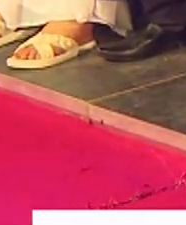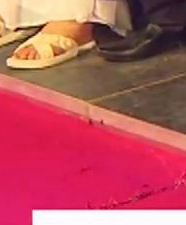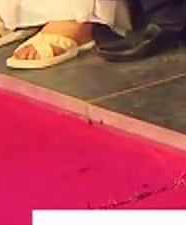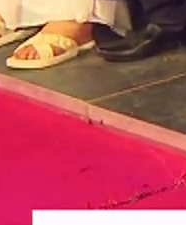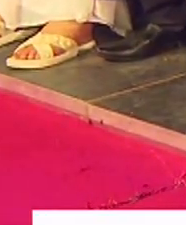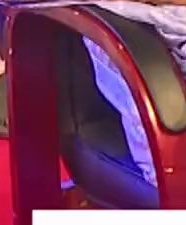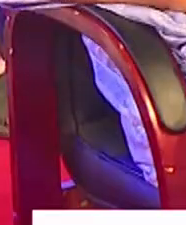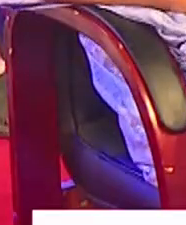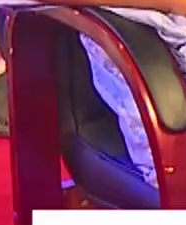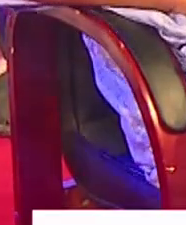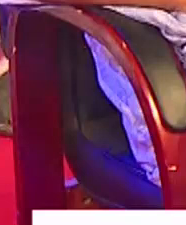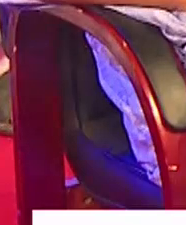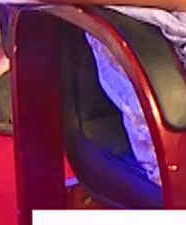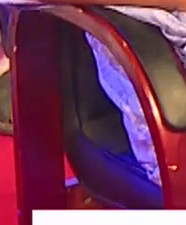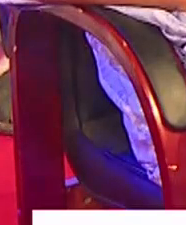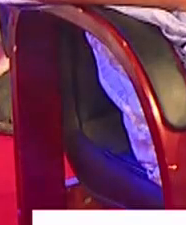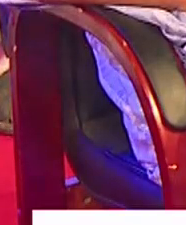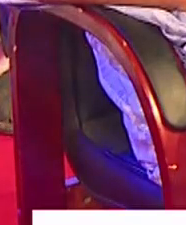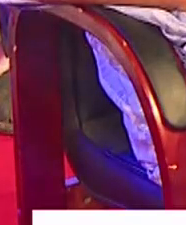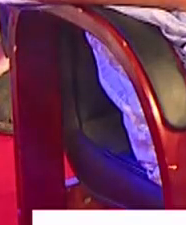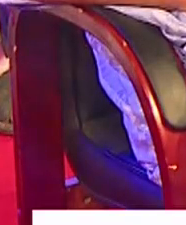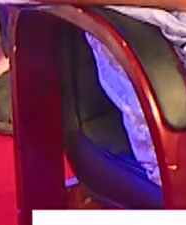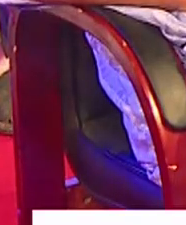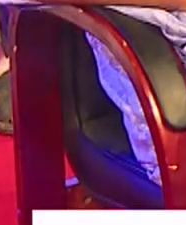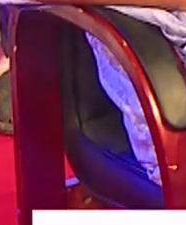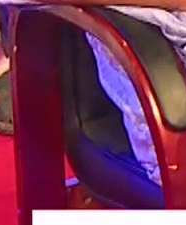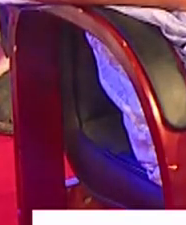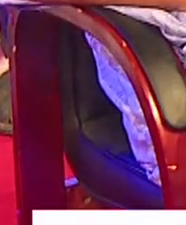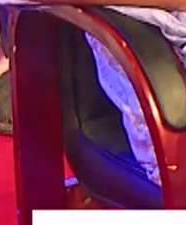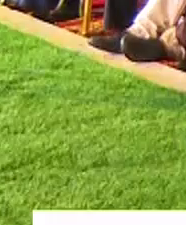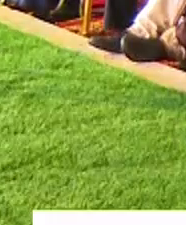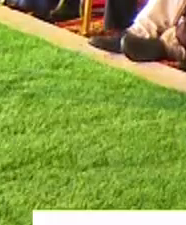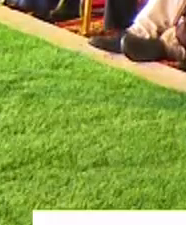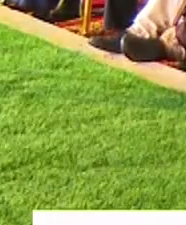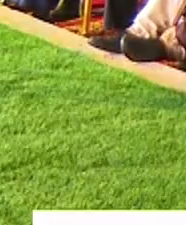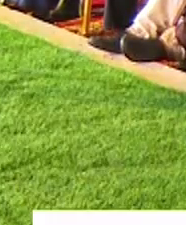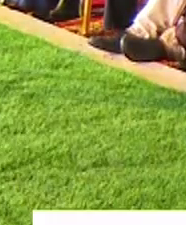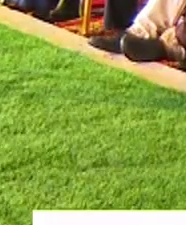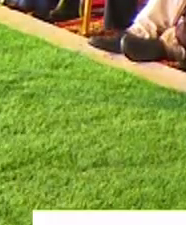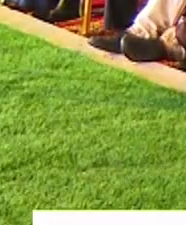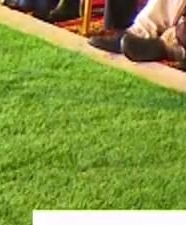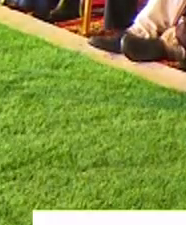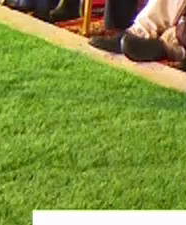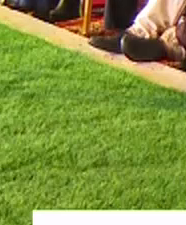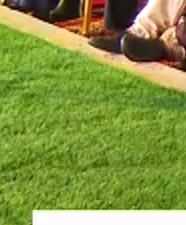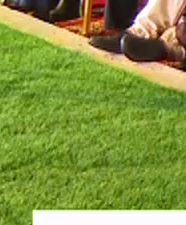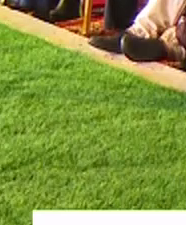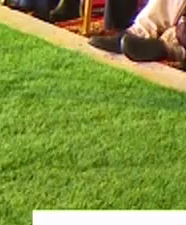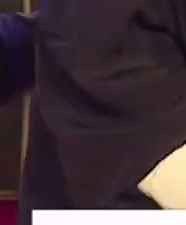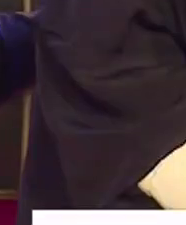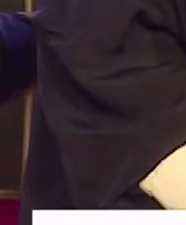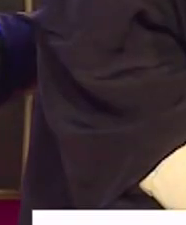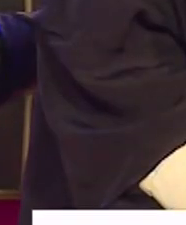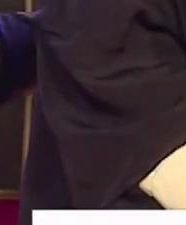الجامعه اللبنانيه الدوليه بنواكشوط من مختلف مراحل التعليم العالي الليسانس والماستر